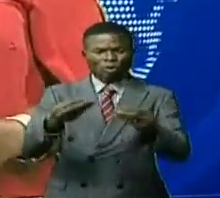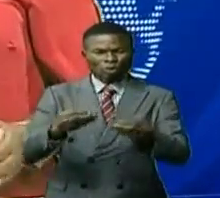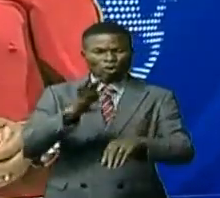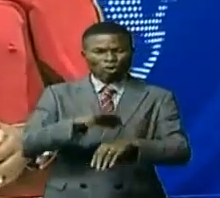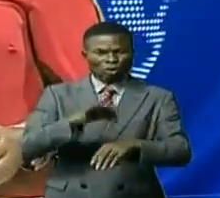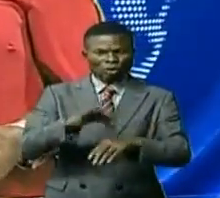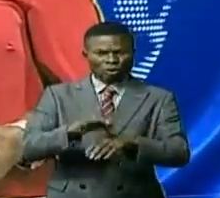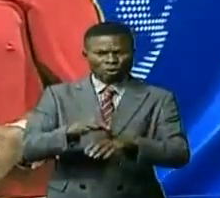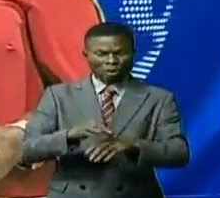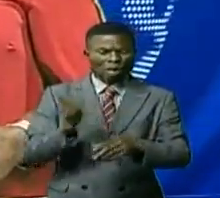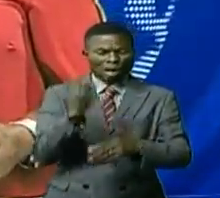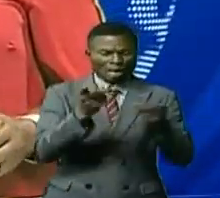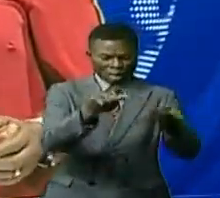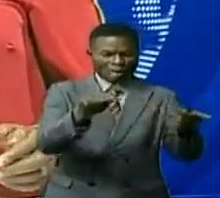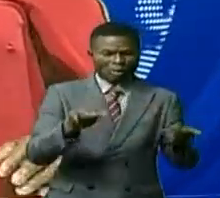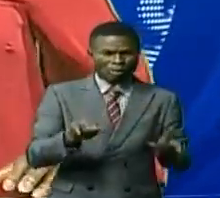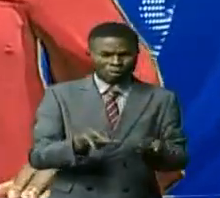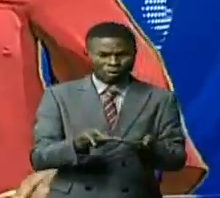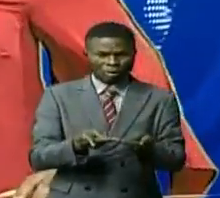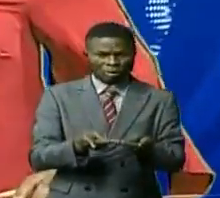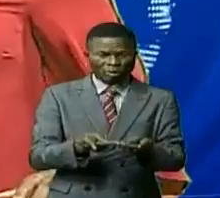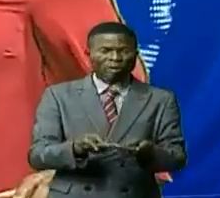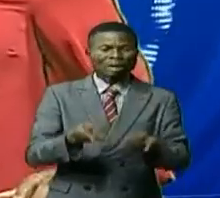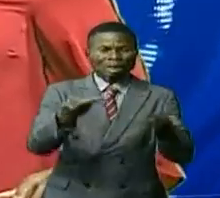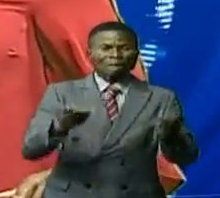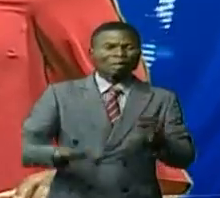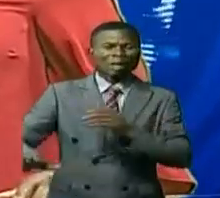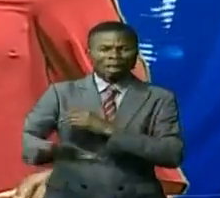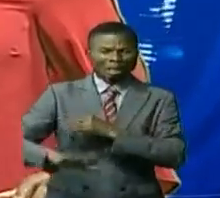d'y aller sur le terrain dans le bassin central du pays pour